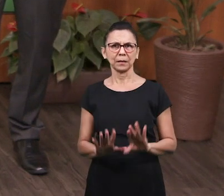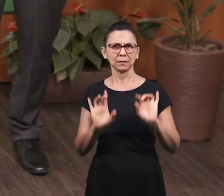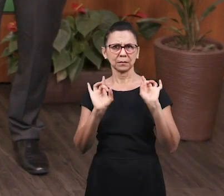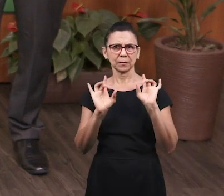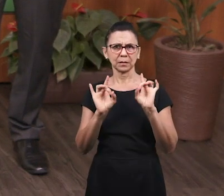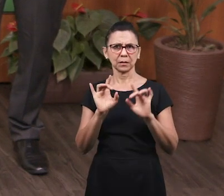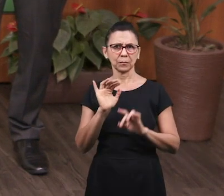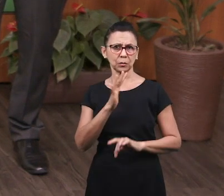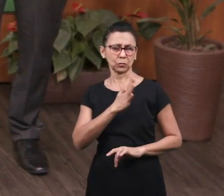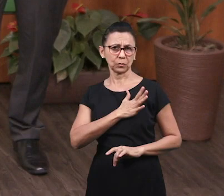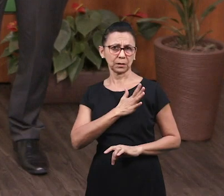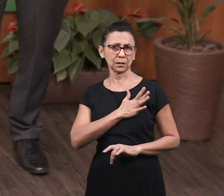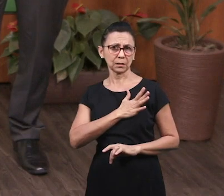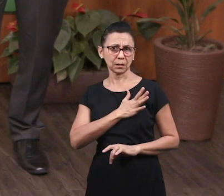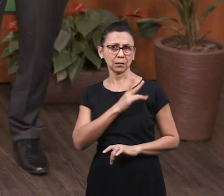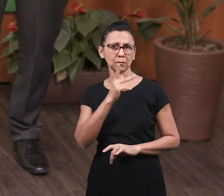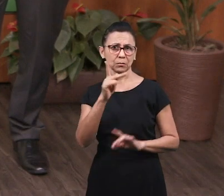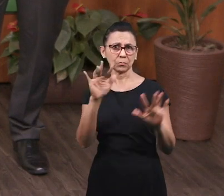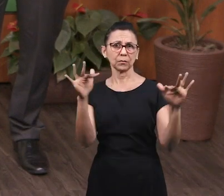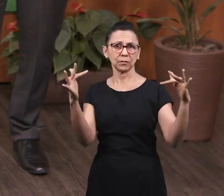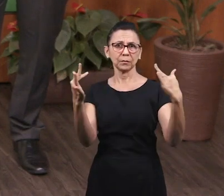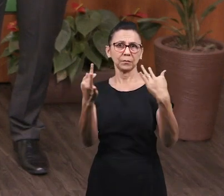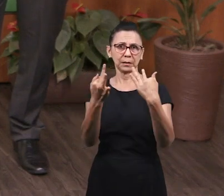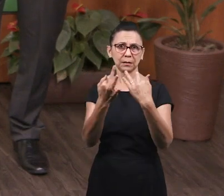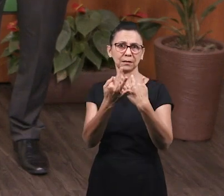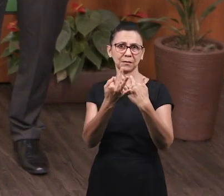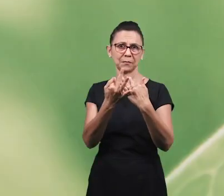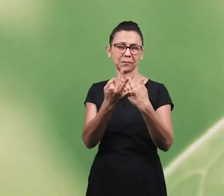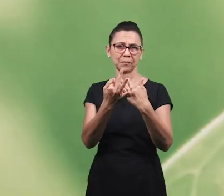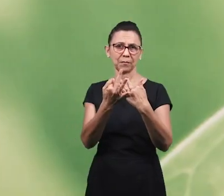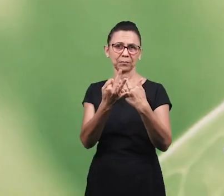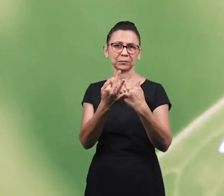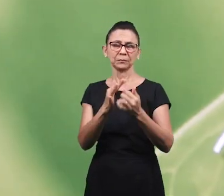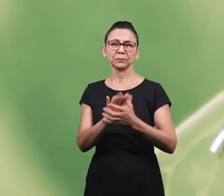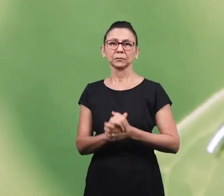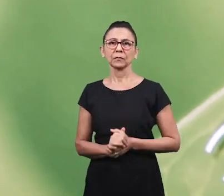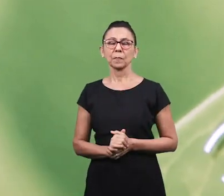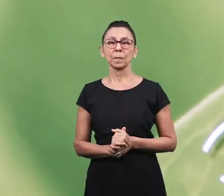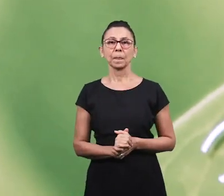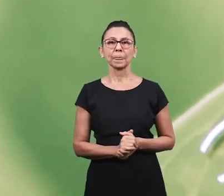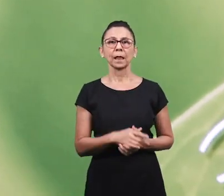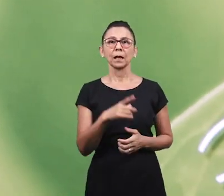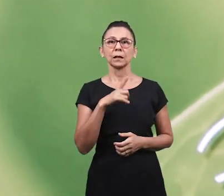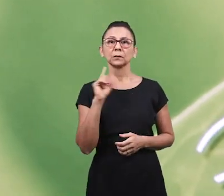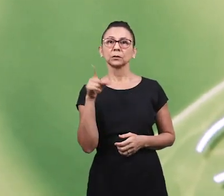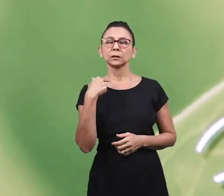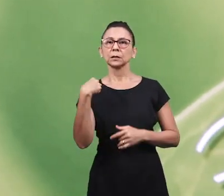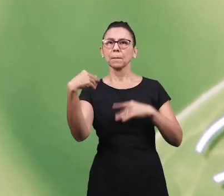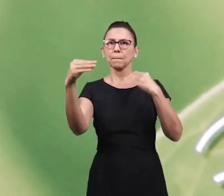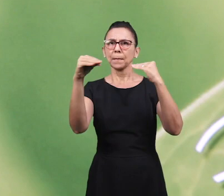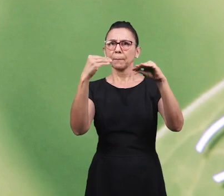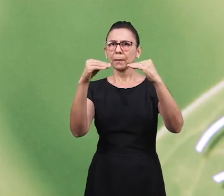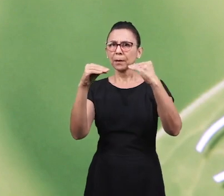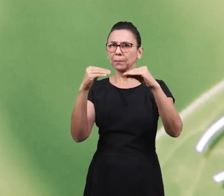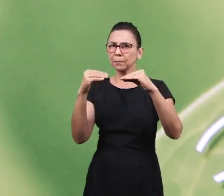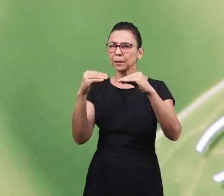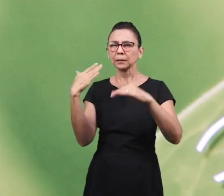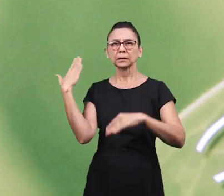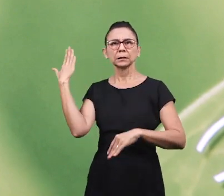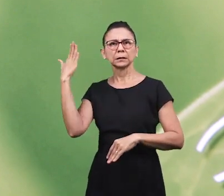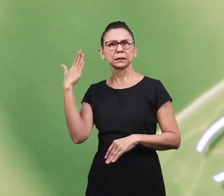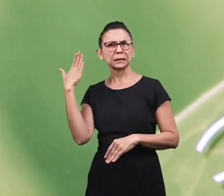réservée pour votre cœur et votre famille. Nous avons reçu